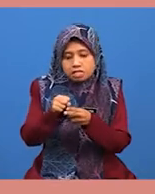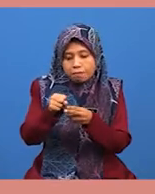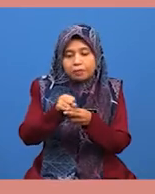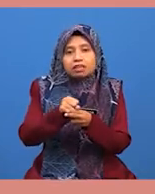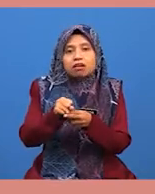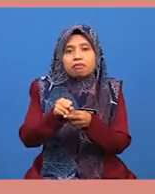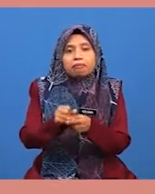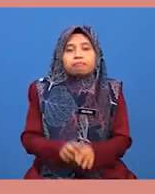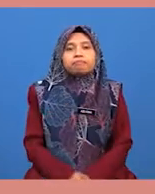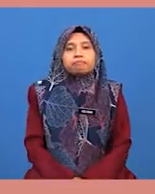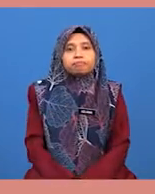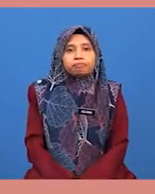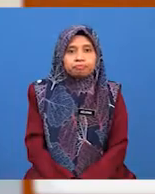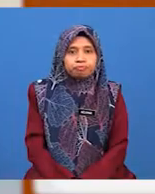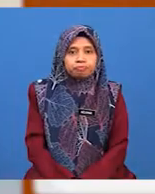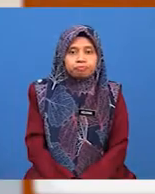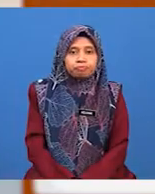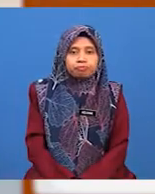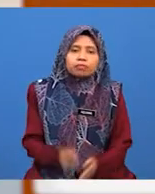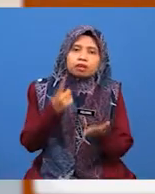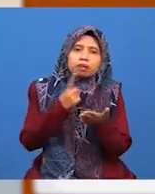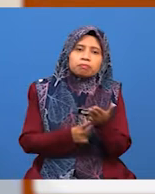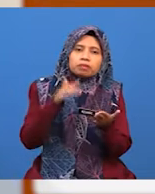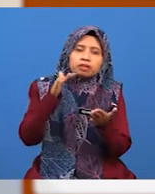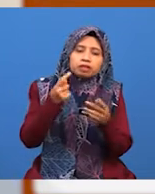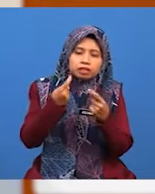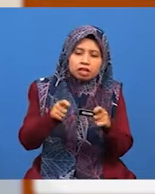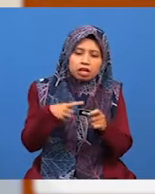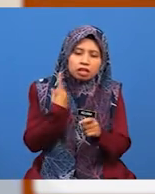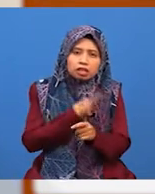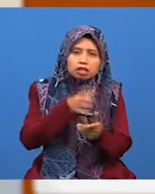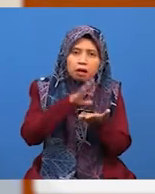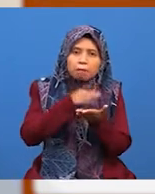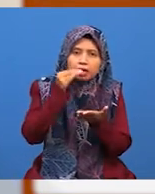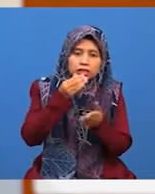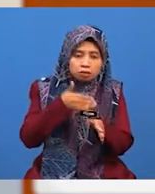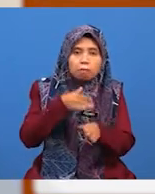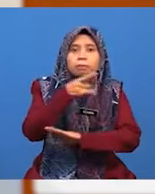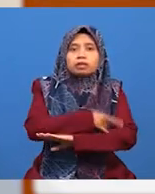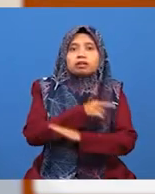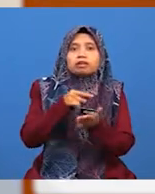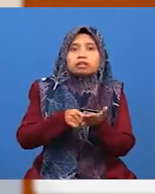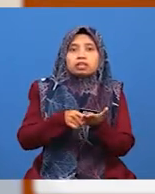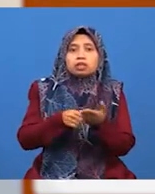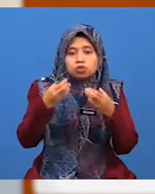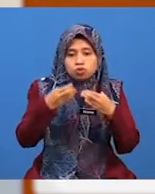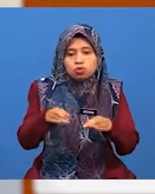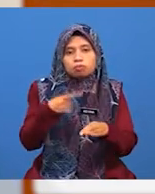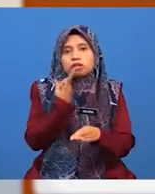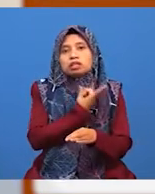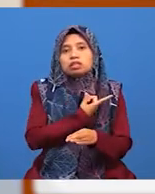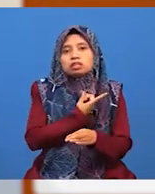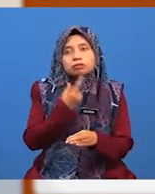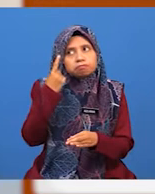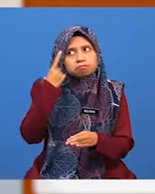sementara. Baiklah, murid-murid, apa yang telah kita pelajari pada hari ini? Cuba